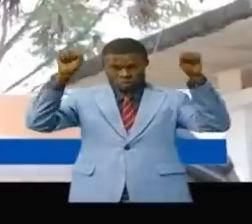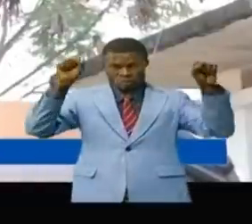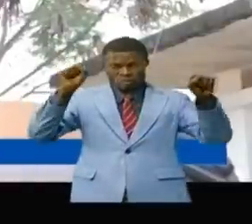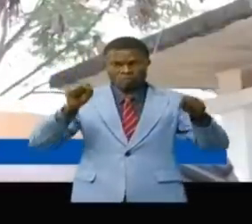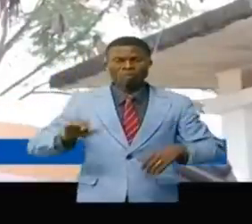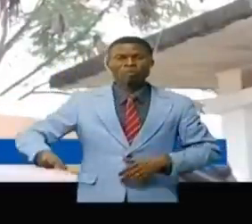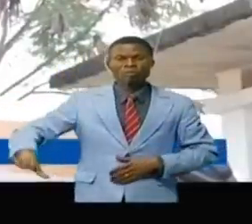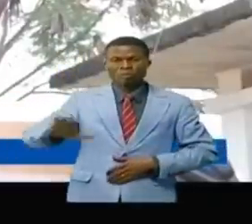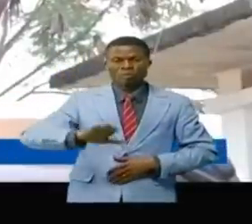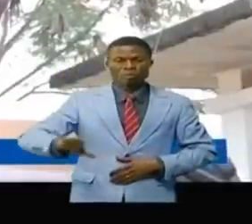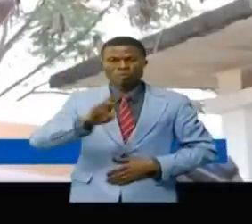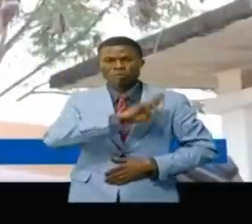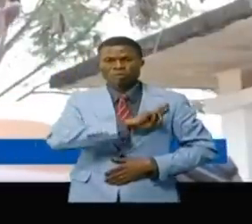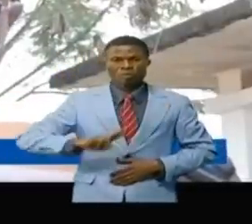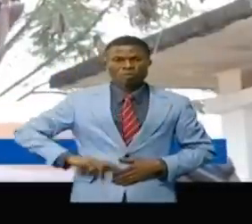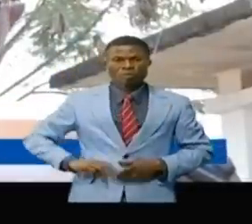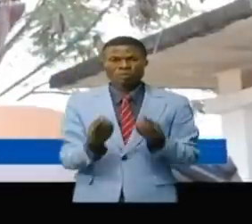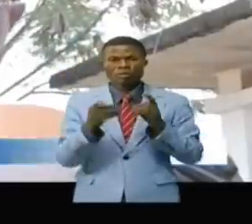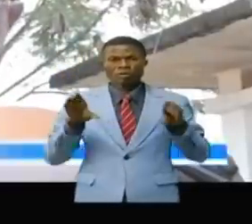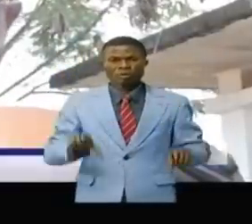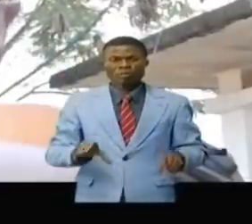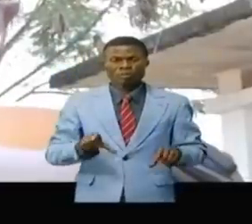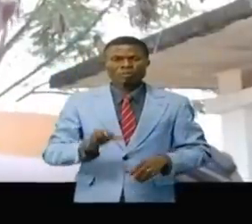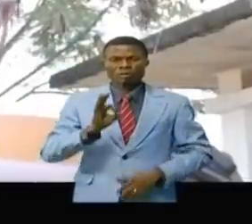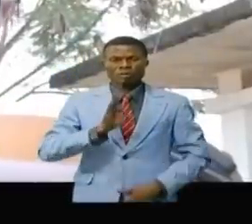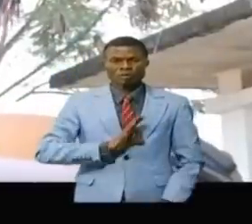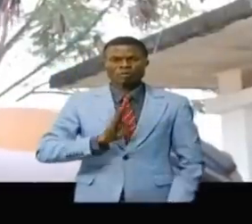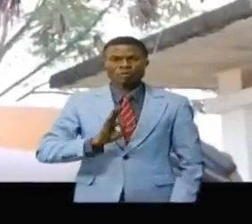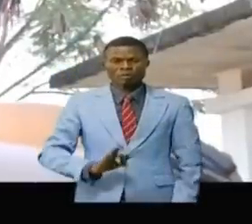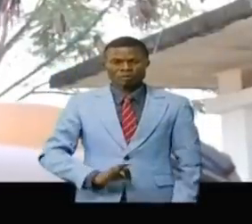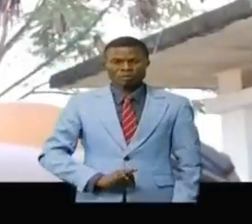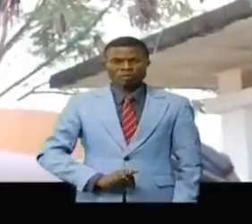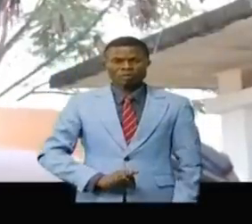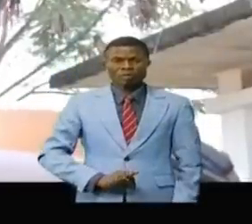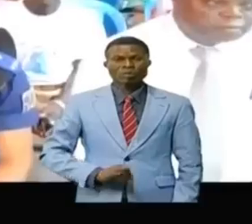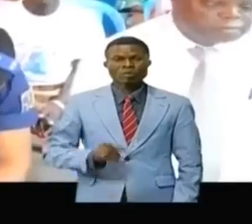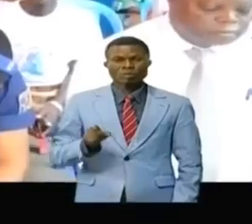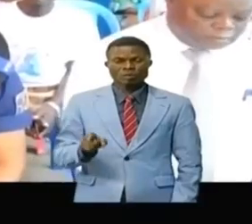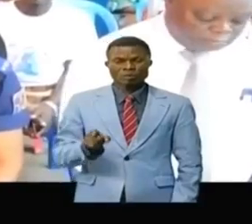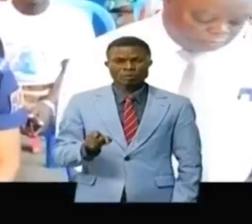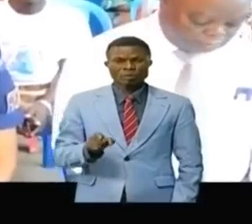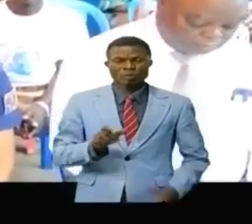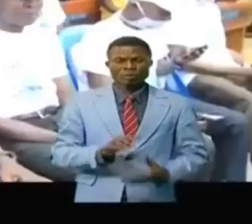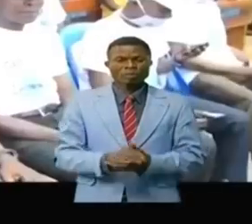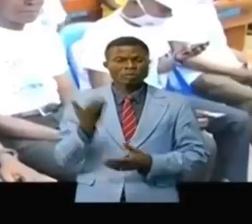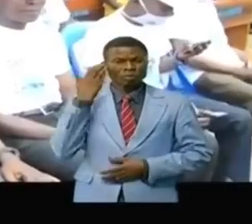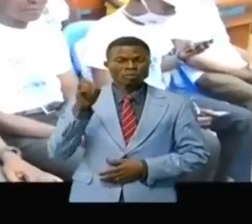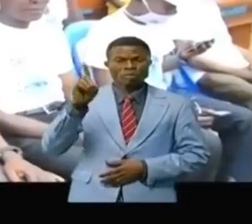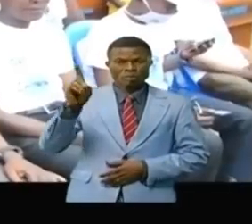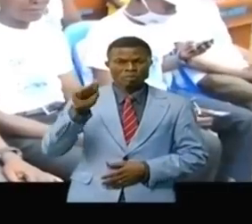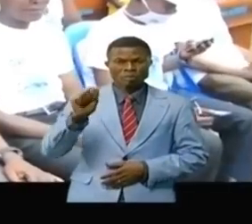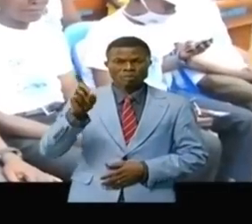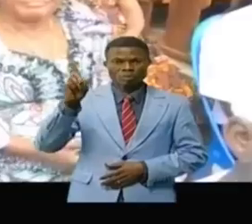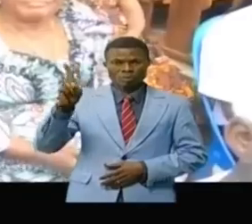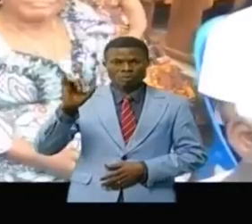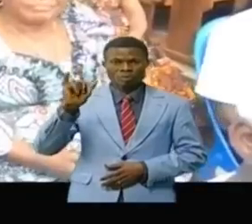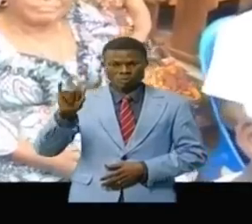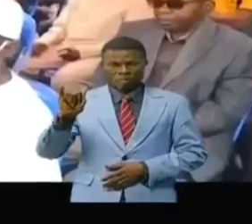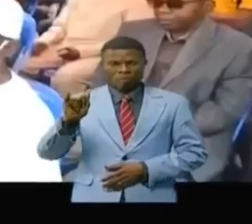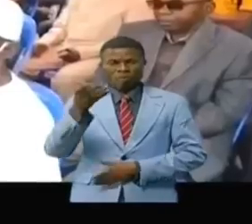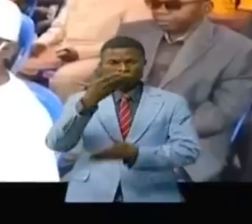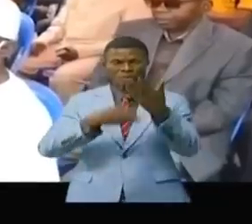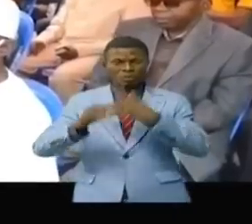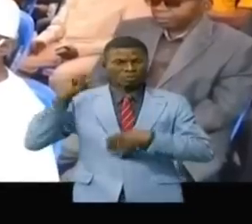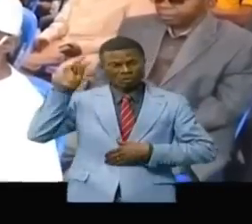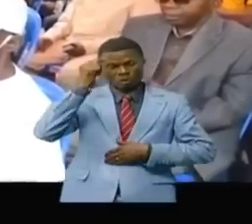de la République démocratique du Congo, Félix Antoine Tshisekedi Tshilombo. Dadi Mankunku, qui a représenté le gouverneur